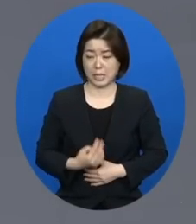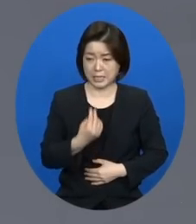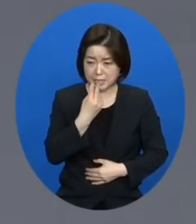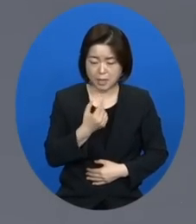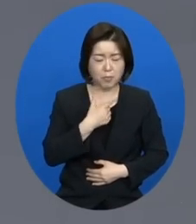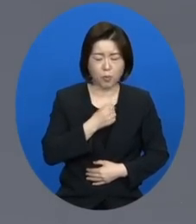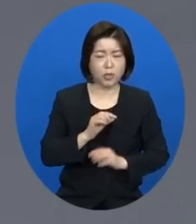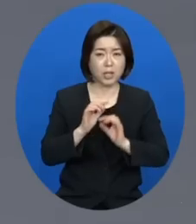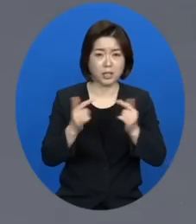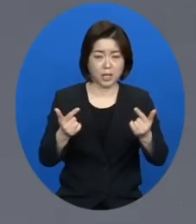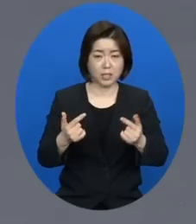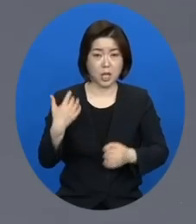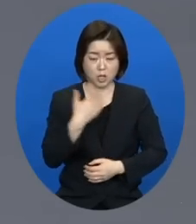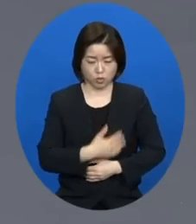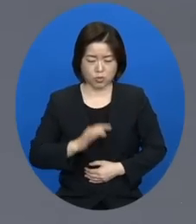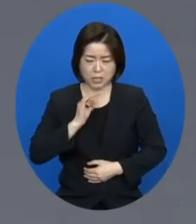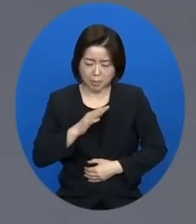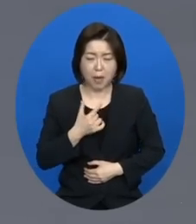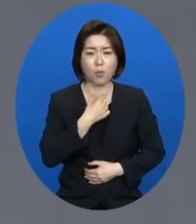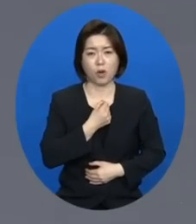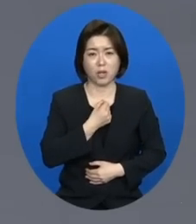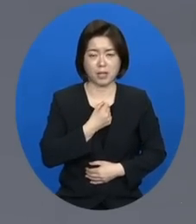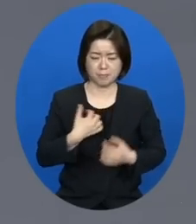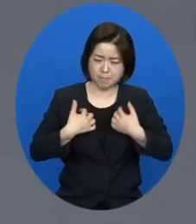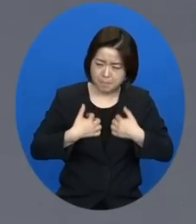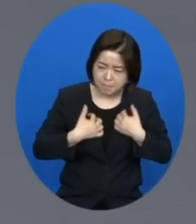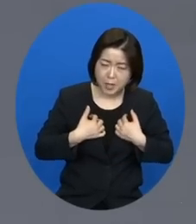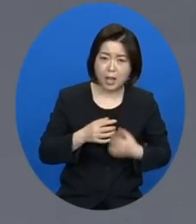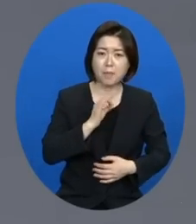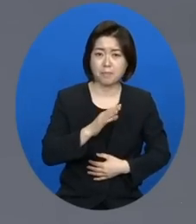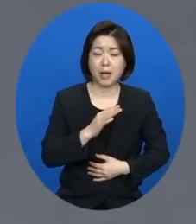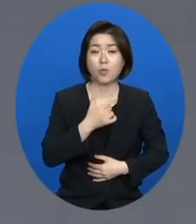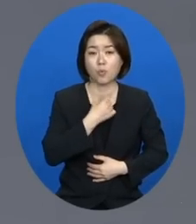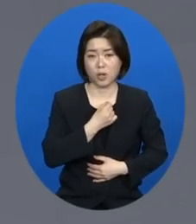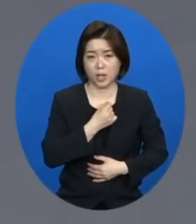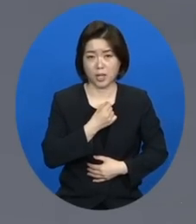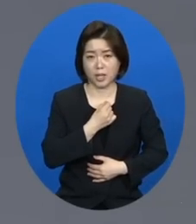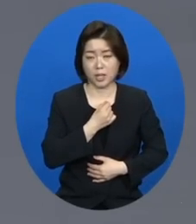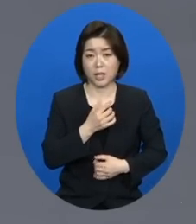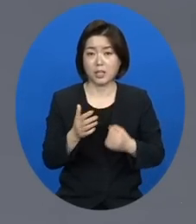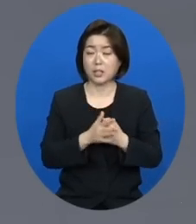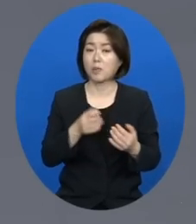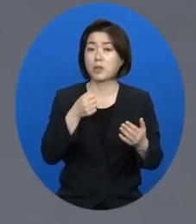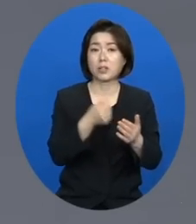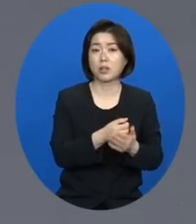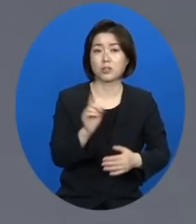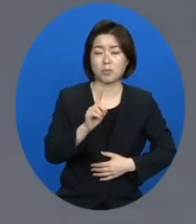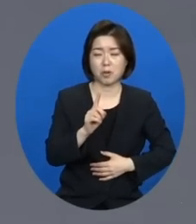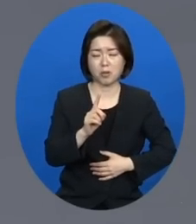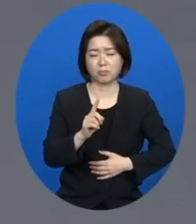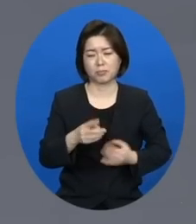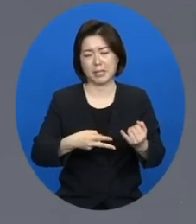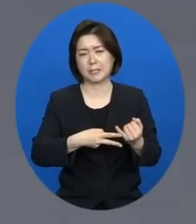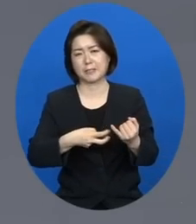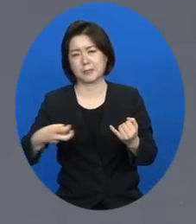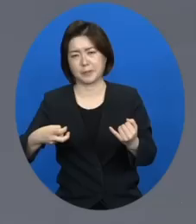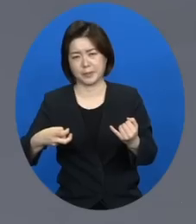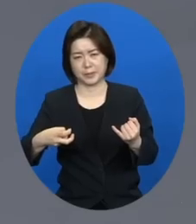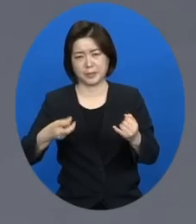원한 것이 아니기에 육체를 원한 것입니다. 쾌락을 원한 것입니다. 그래서 결정을 어떻게 하냐면 낙태를 합니다.